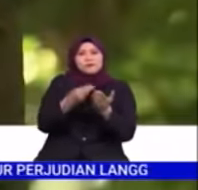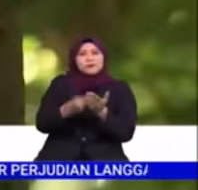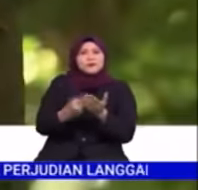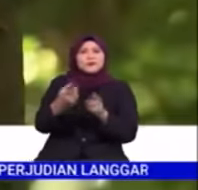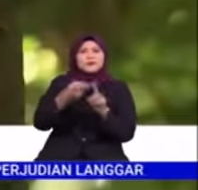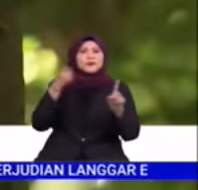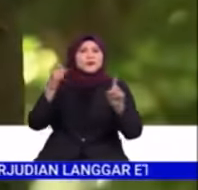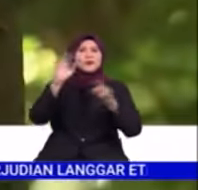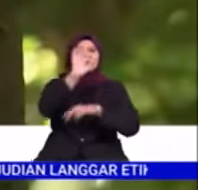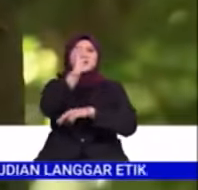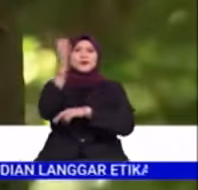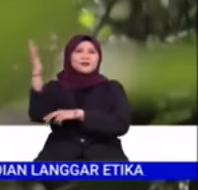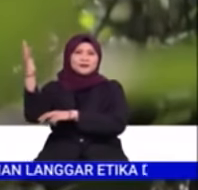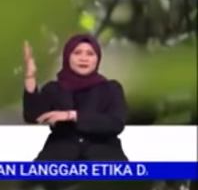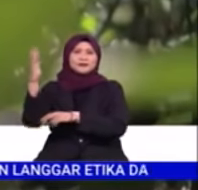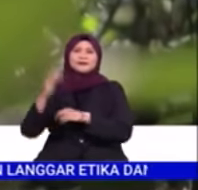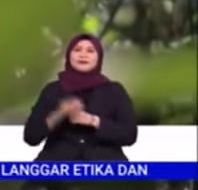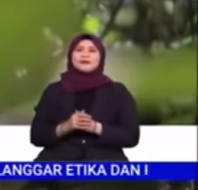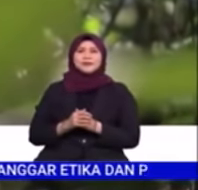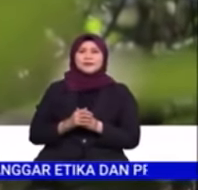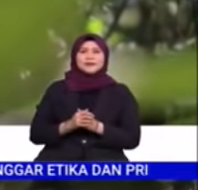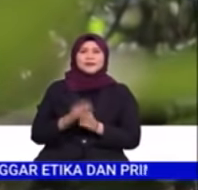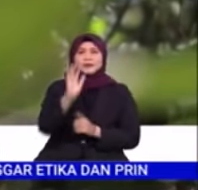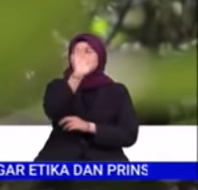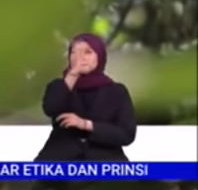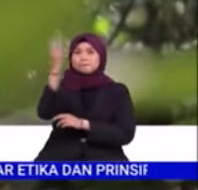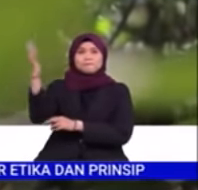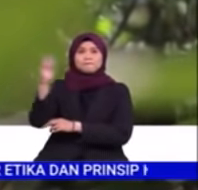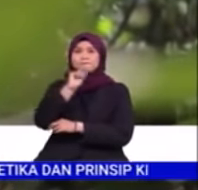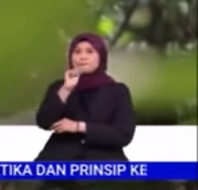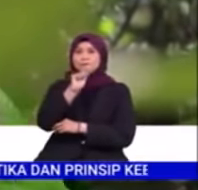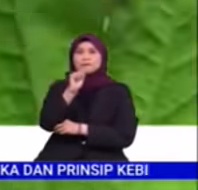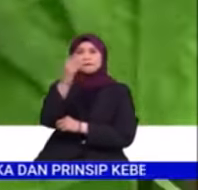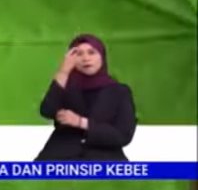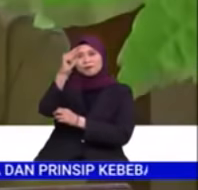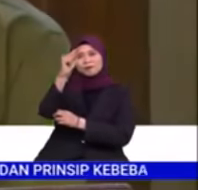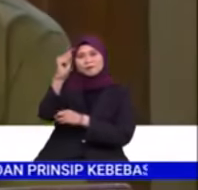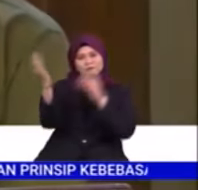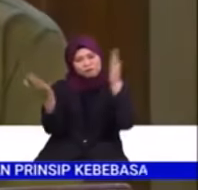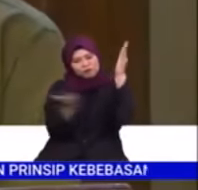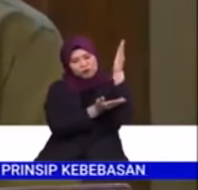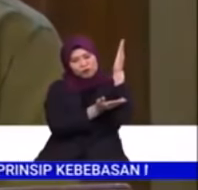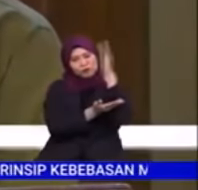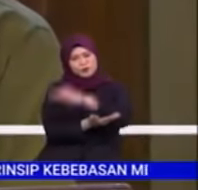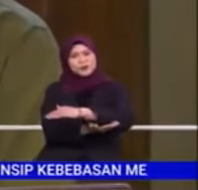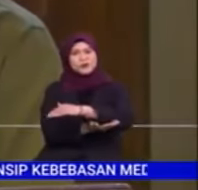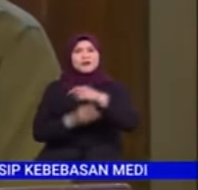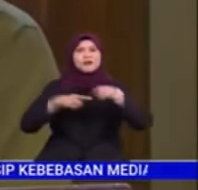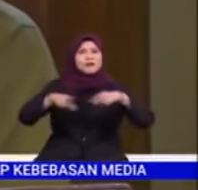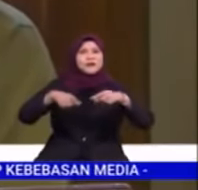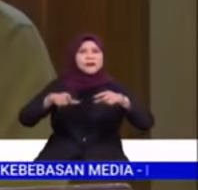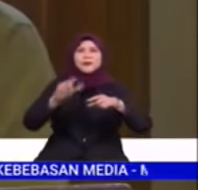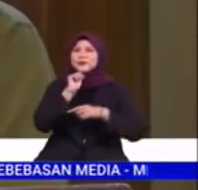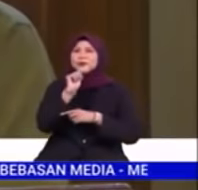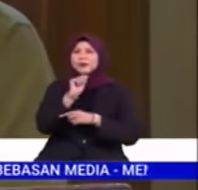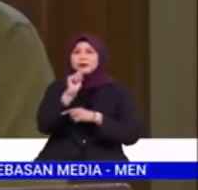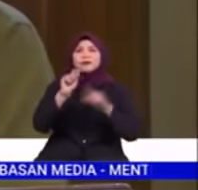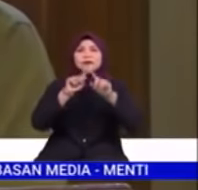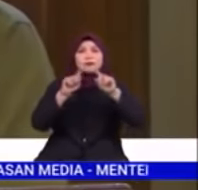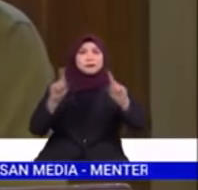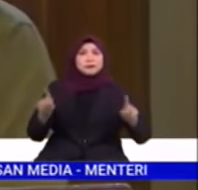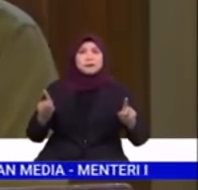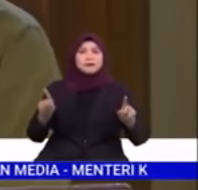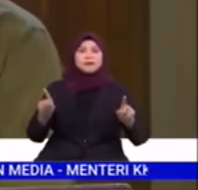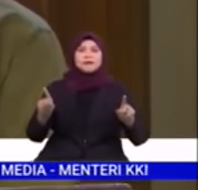baharu dari hutan-hutan bukan lagi hanya untuk penghasilan kayu balap semacam akan di